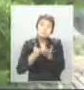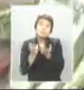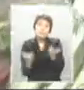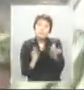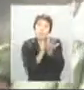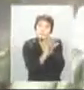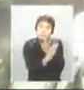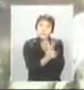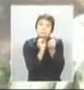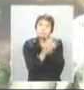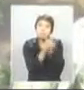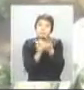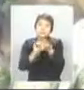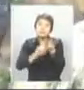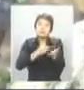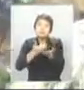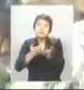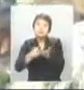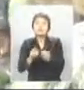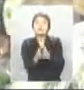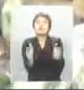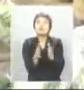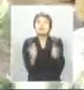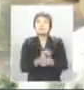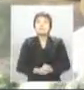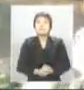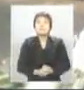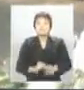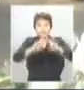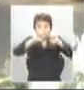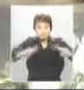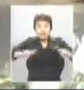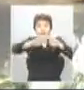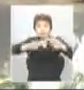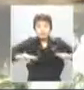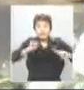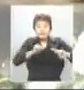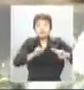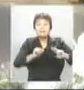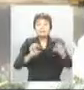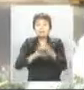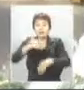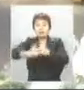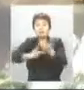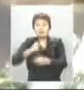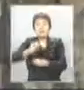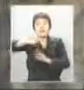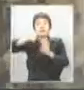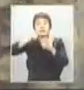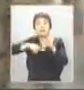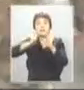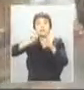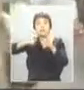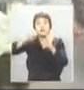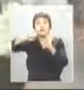ไม้ กัเป็จํหนวนมากขณะที่ร้านค้าในตลาดช่องจอมพ่อค้าแ่ค้าทั้งชาวไทย